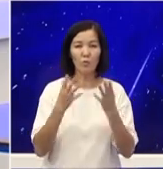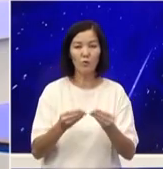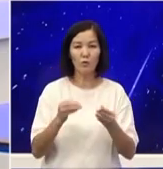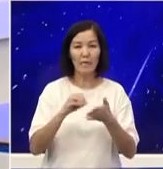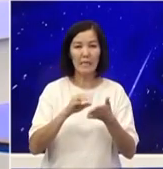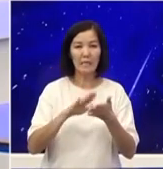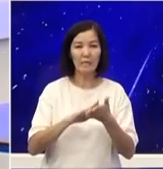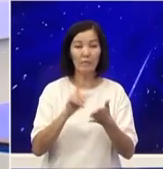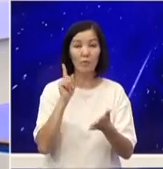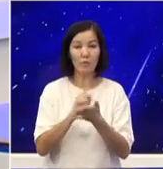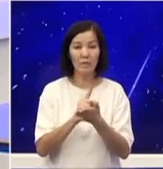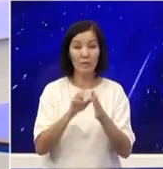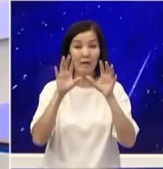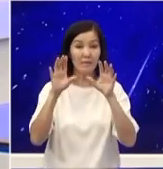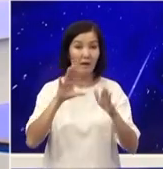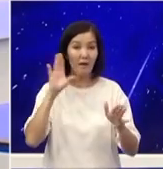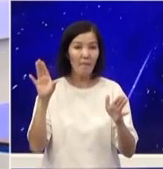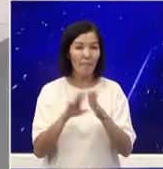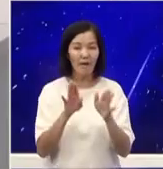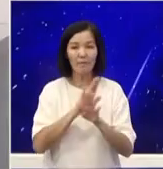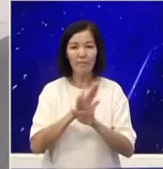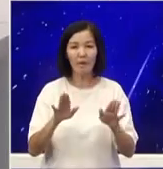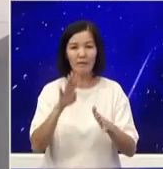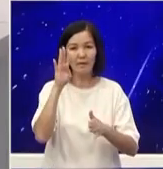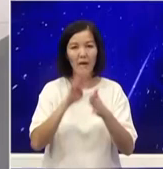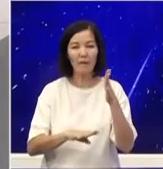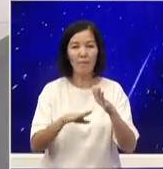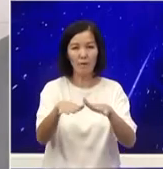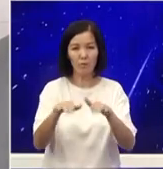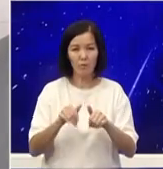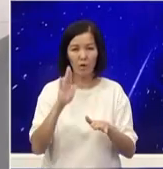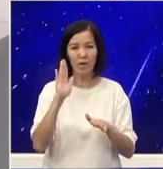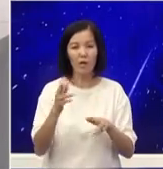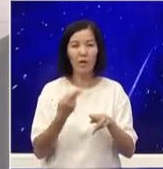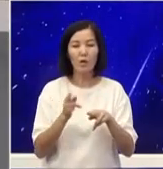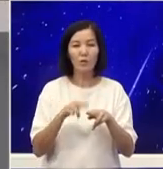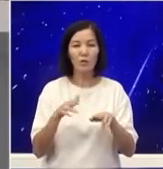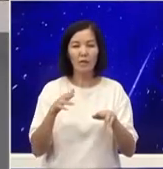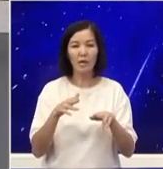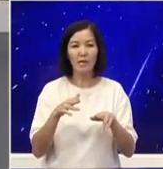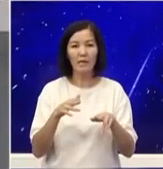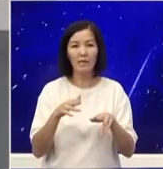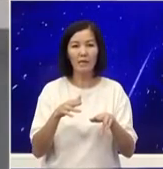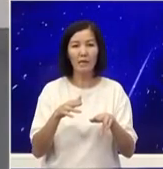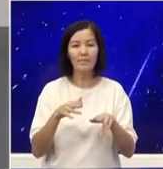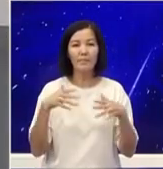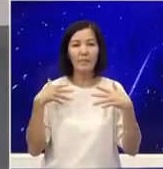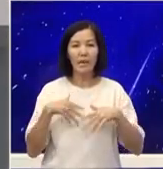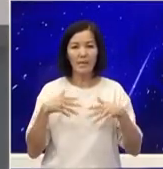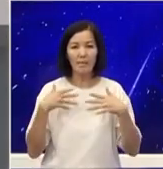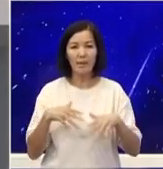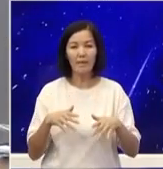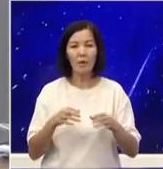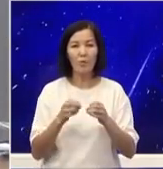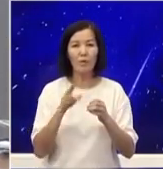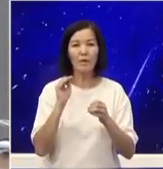тиіс. Заңға бағынбағандардың көлігі айып тұрағына қойылады. Сондықтан армяндық темір тұлпар иелері 12 000 теңге төлеп, машиналарын